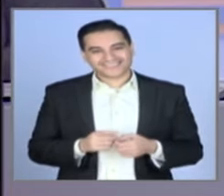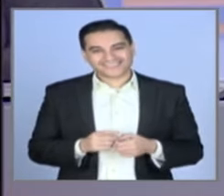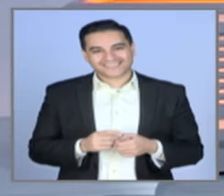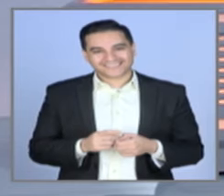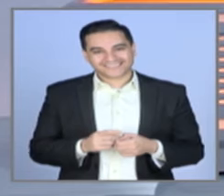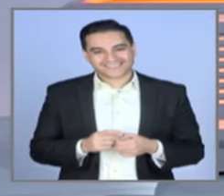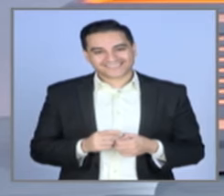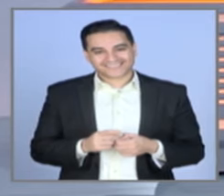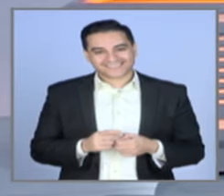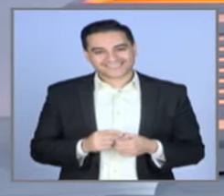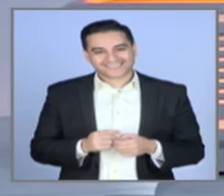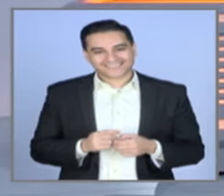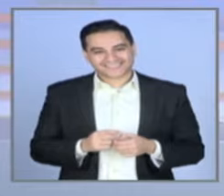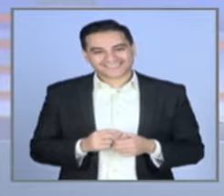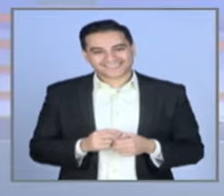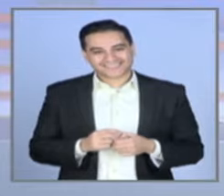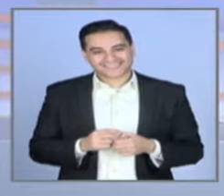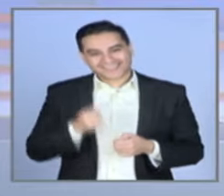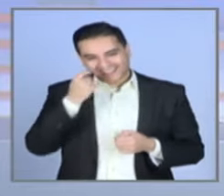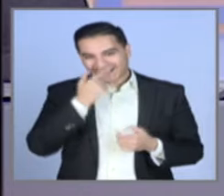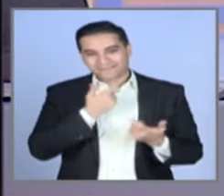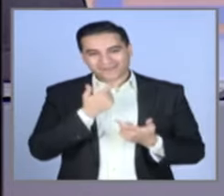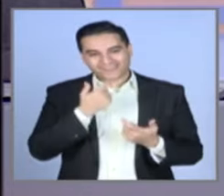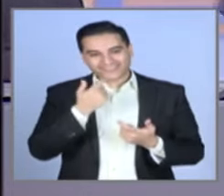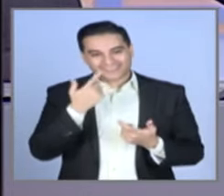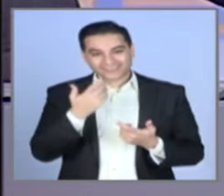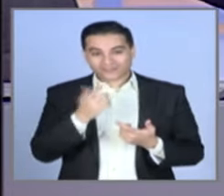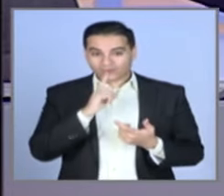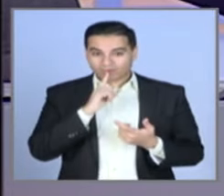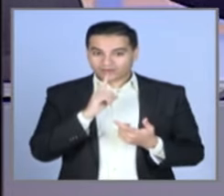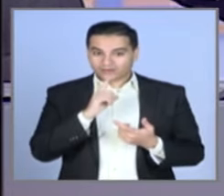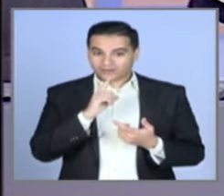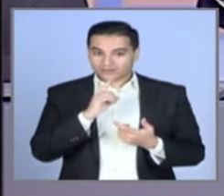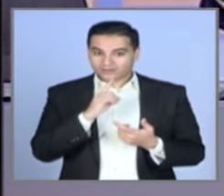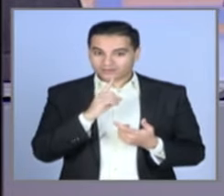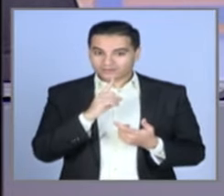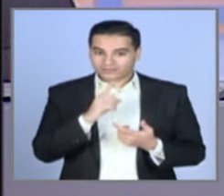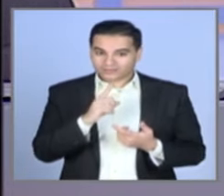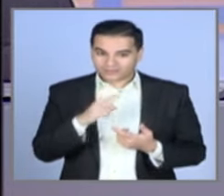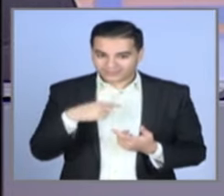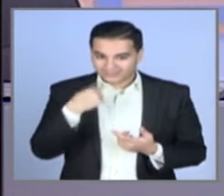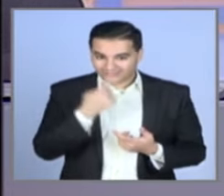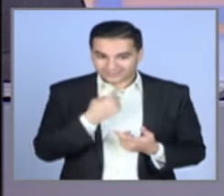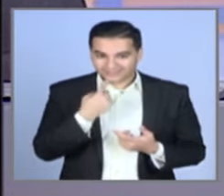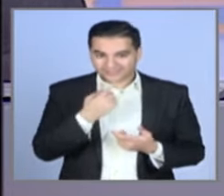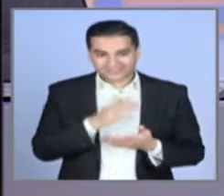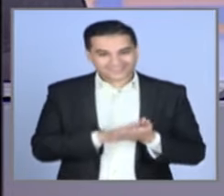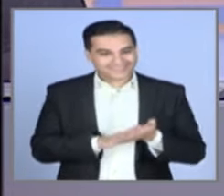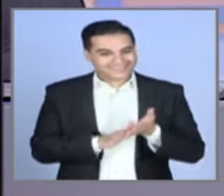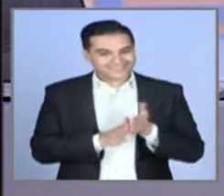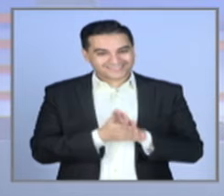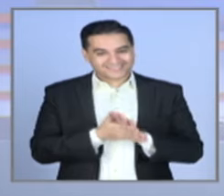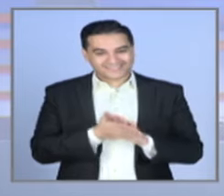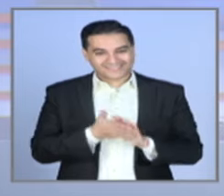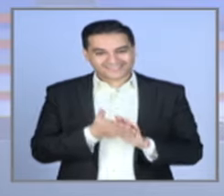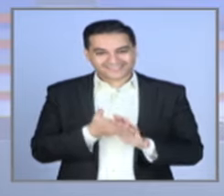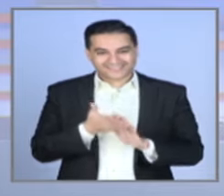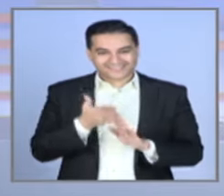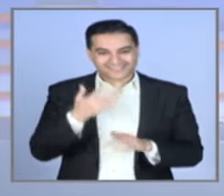حلوه النمره غلط. دم خفيف. الله يكرمك. لا ده والله دم خفيف دي مش موجود. مش موجود. مش